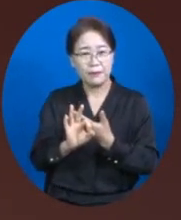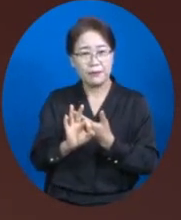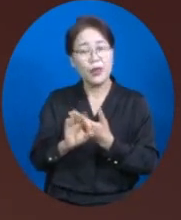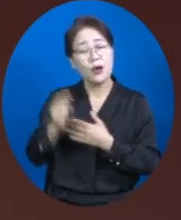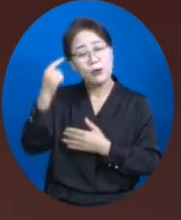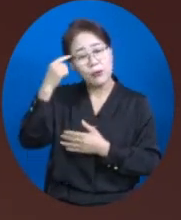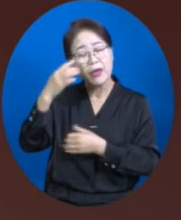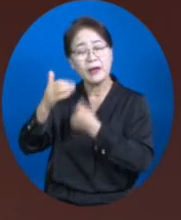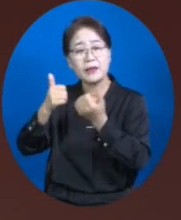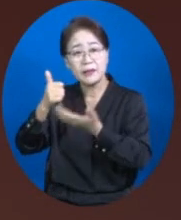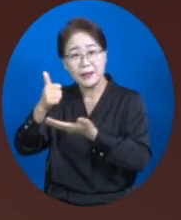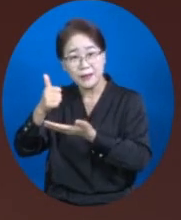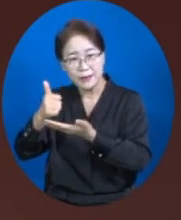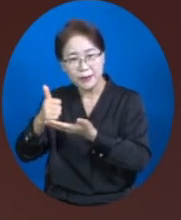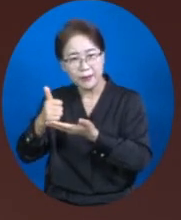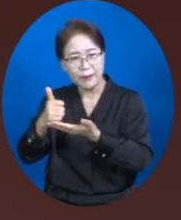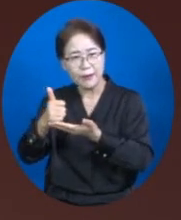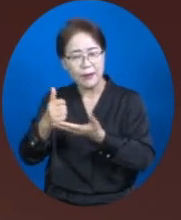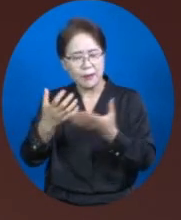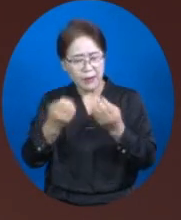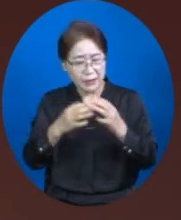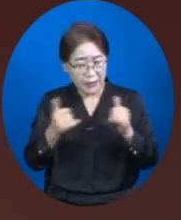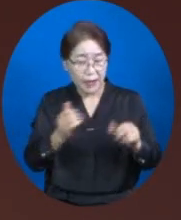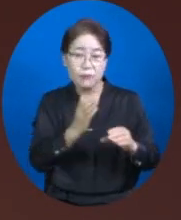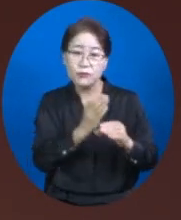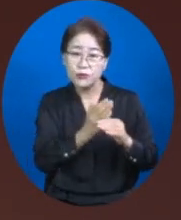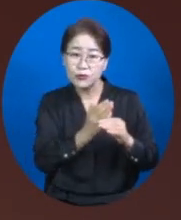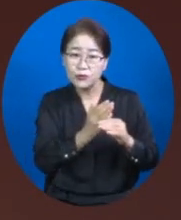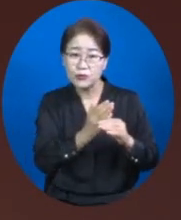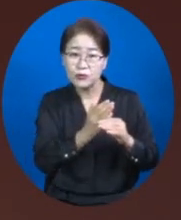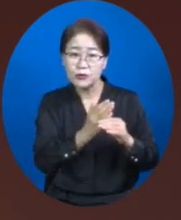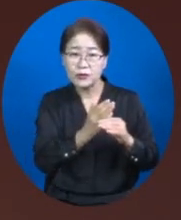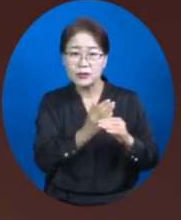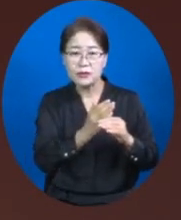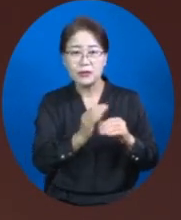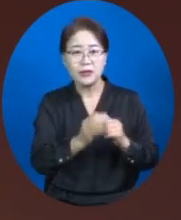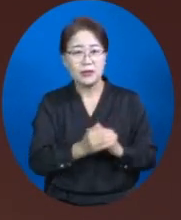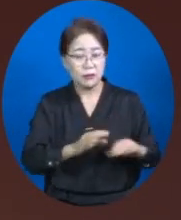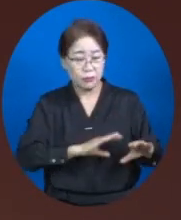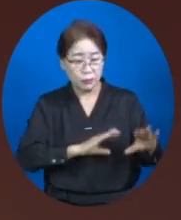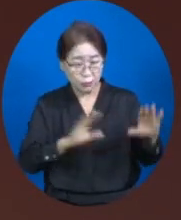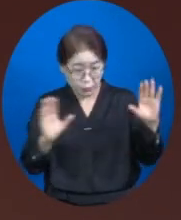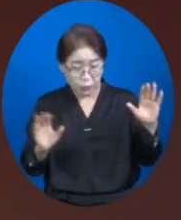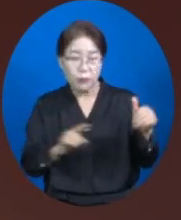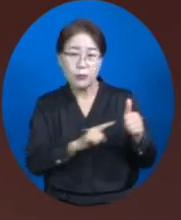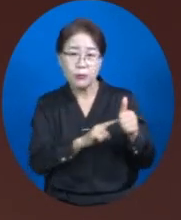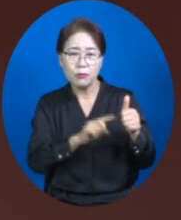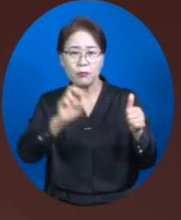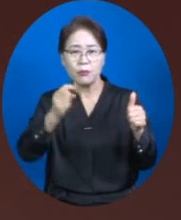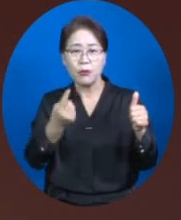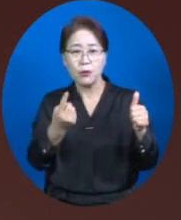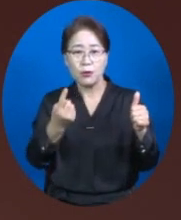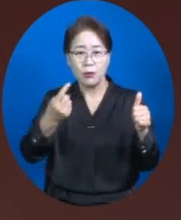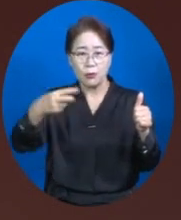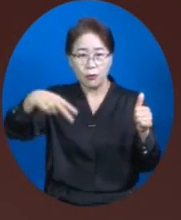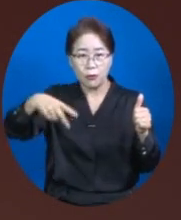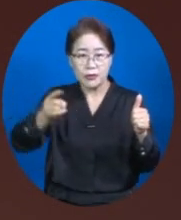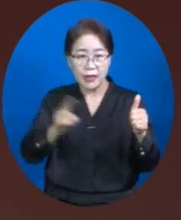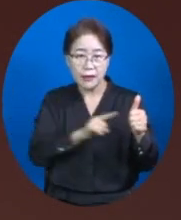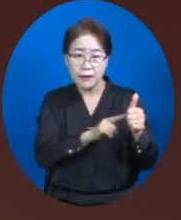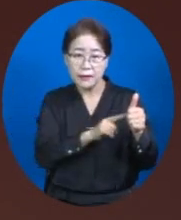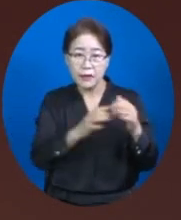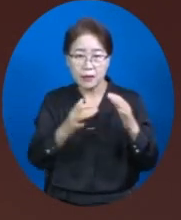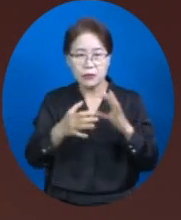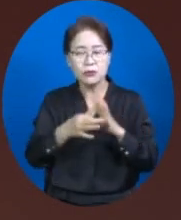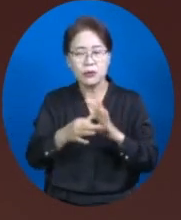왜 하나님은 참 많고 많은 사람들 중에 모세라는 사람을 통해서 우리에게 인생이란